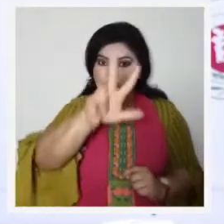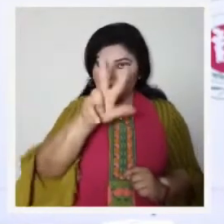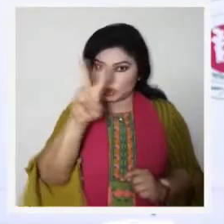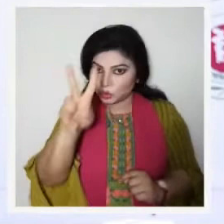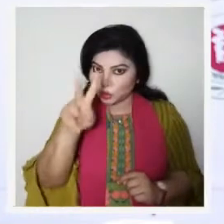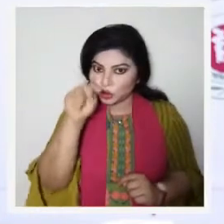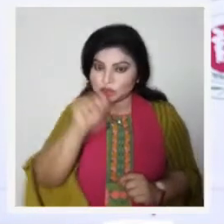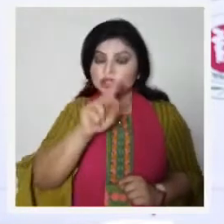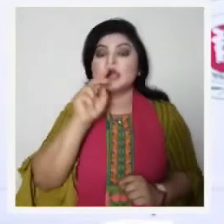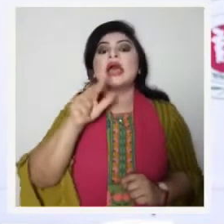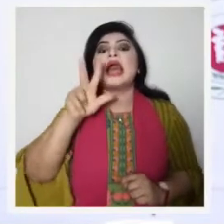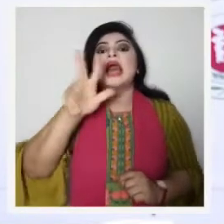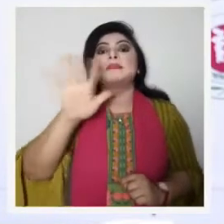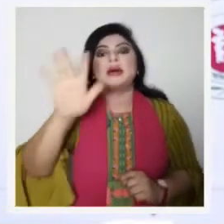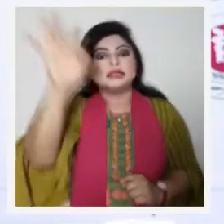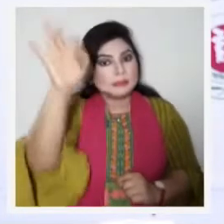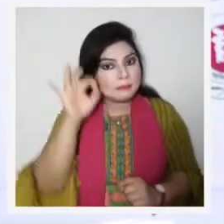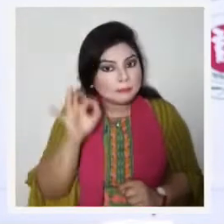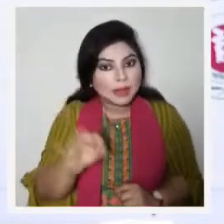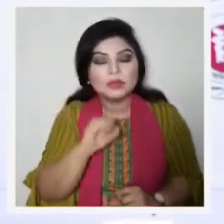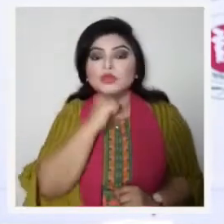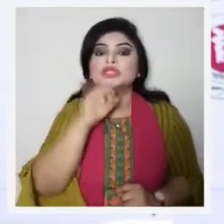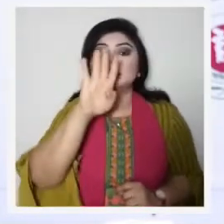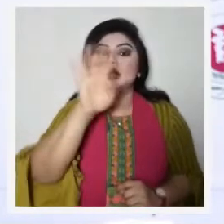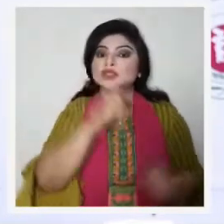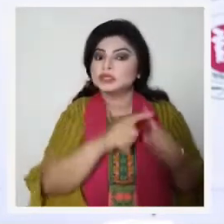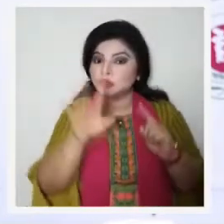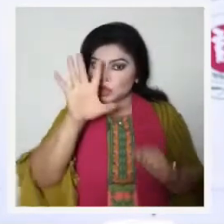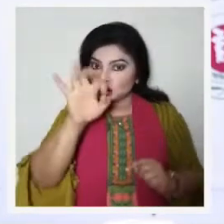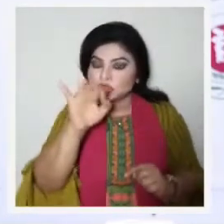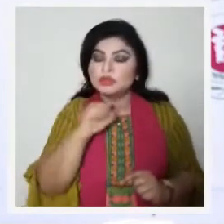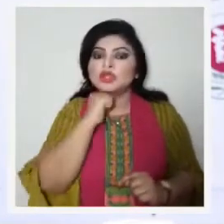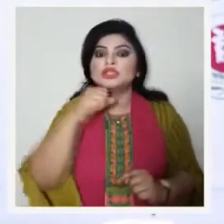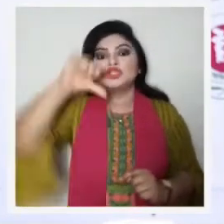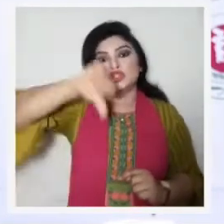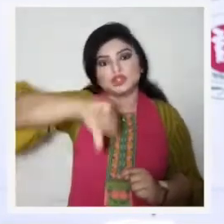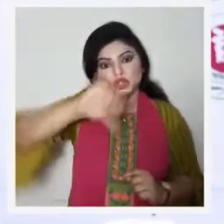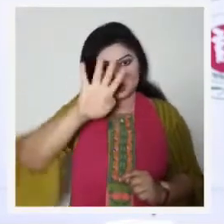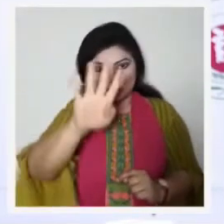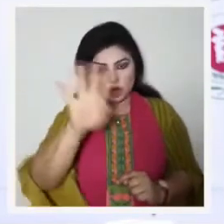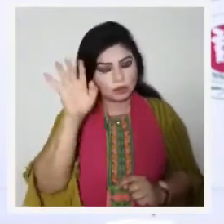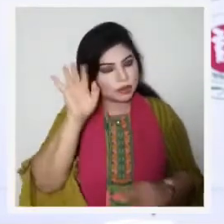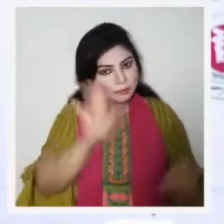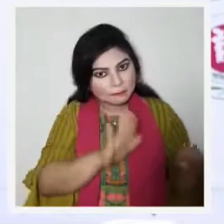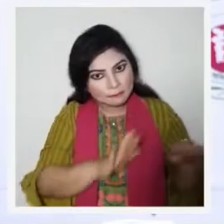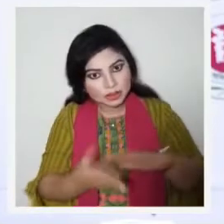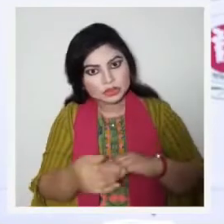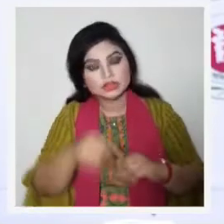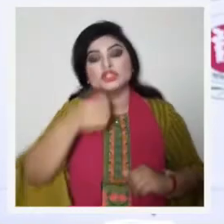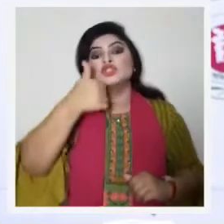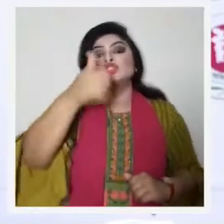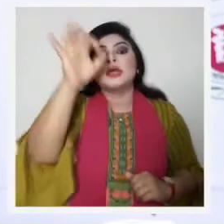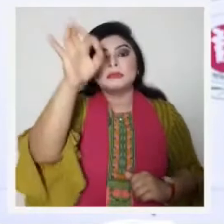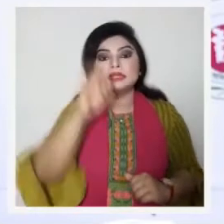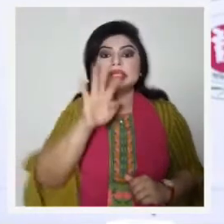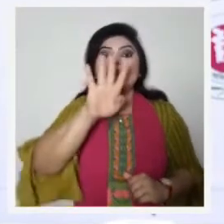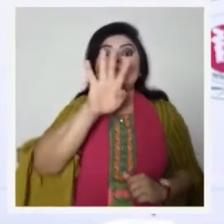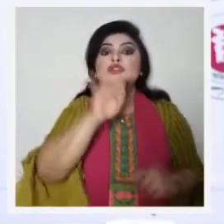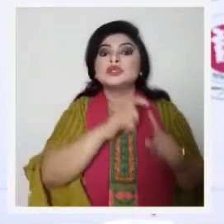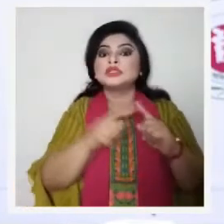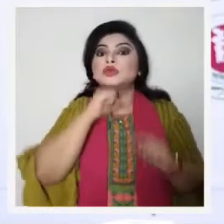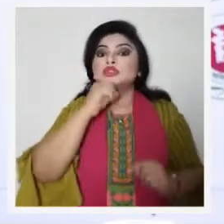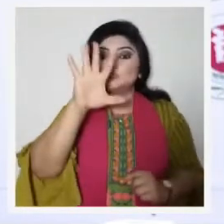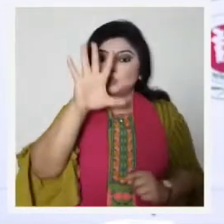30 জন, 1.04%, 21 থেকে 30 বছর 82 জন, 2.85%,